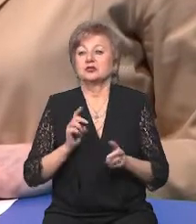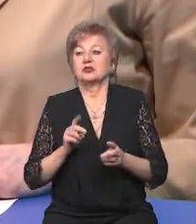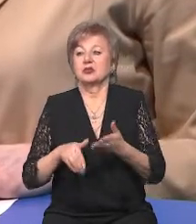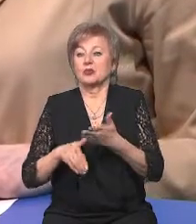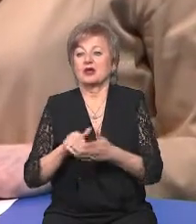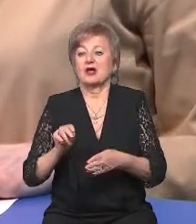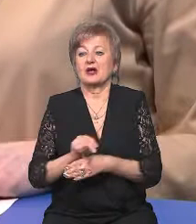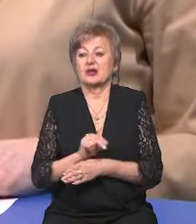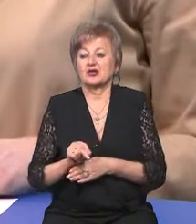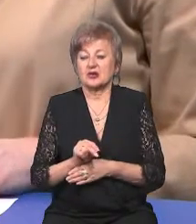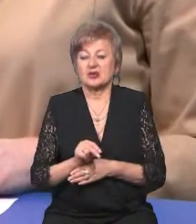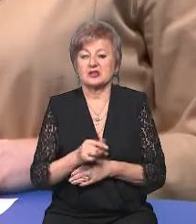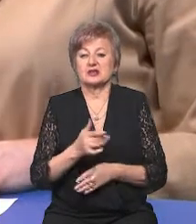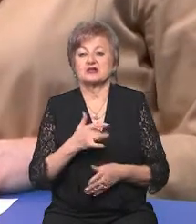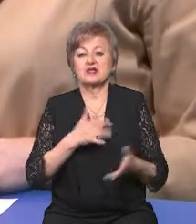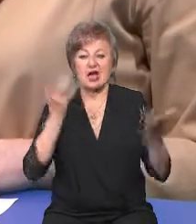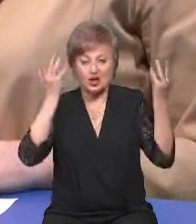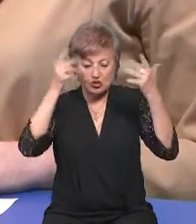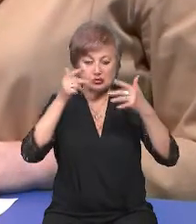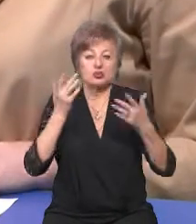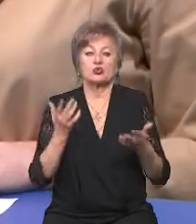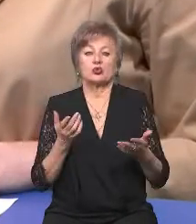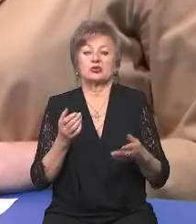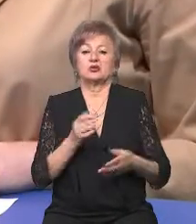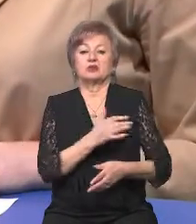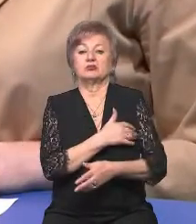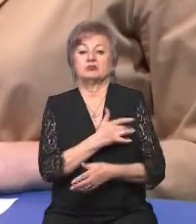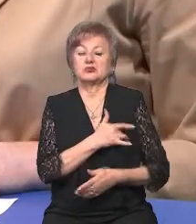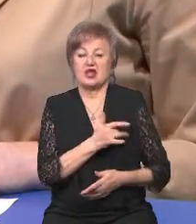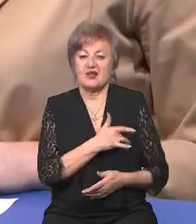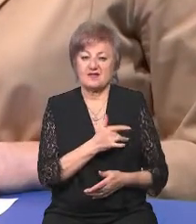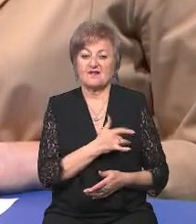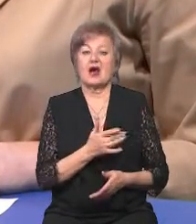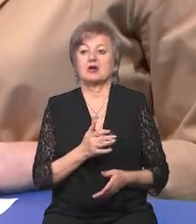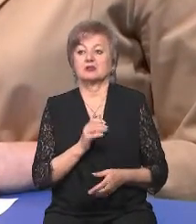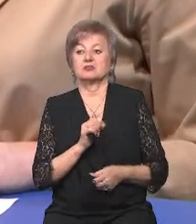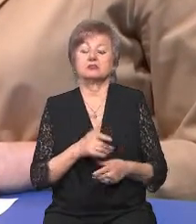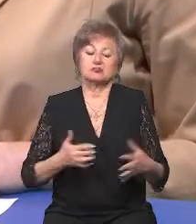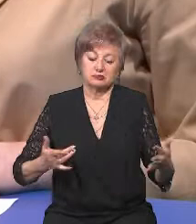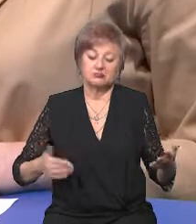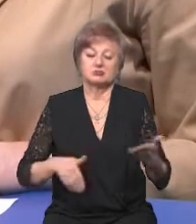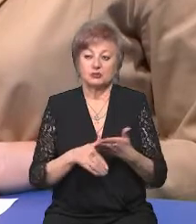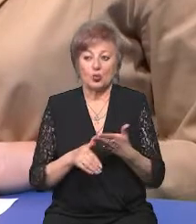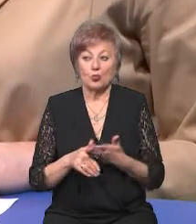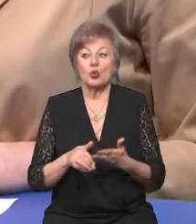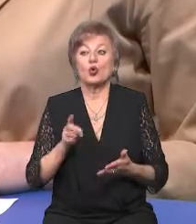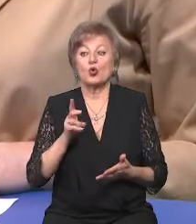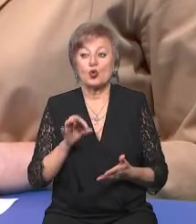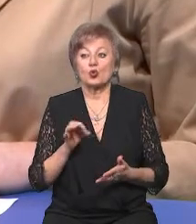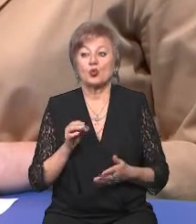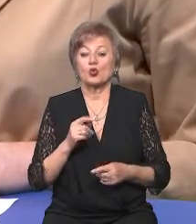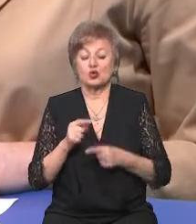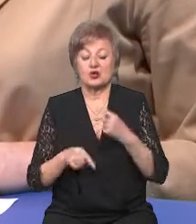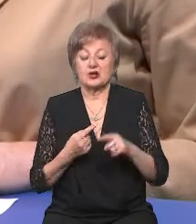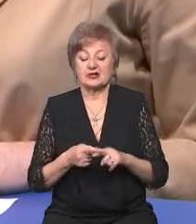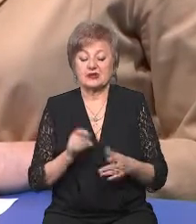на лікування інсультів, лікування інфарктів, на утримання амбулаторії, швидких допомог і так далі, але тільки через